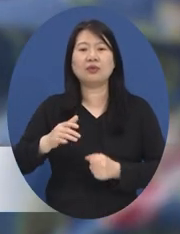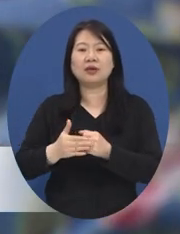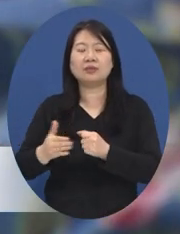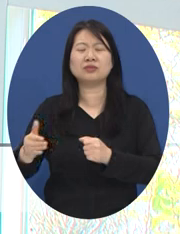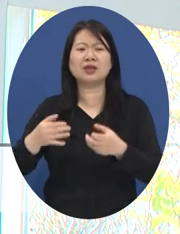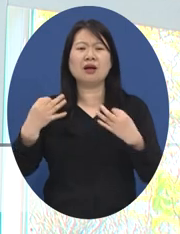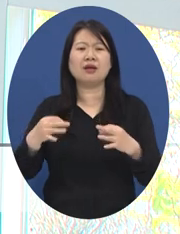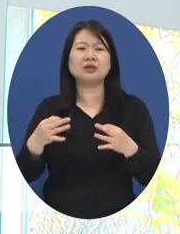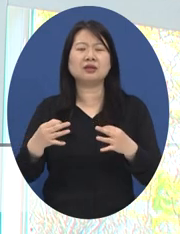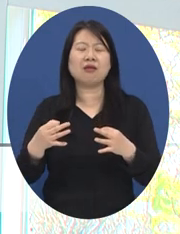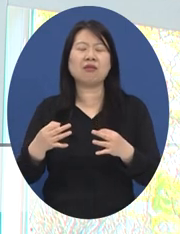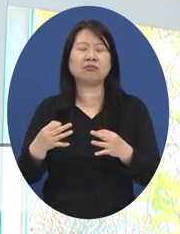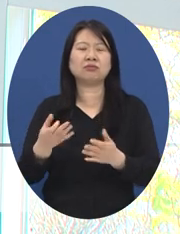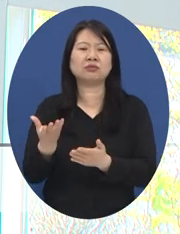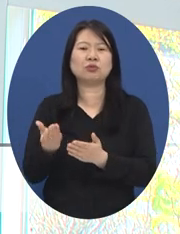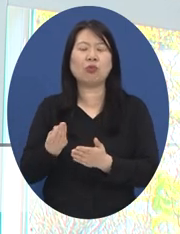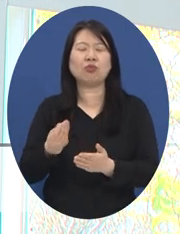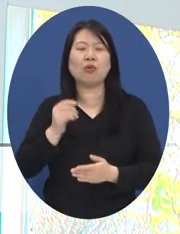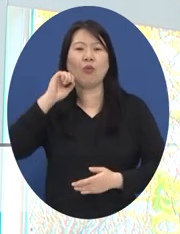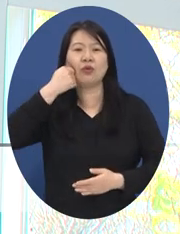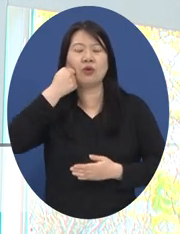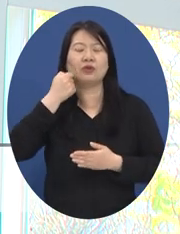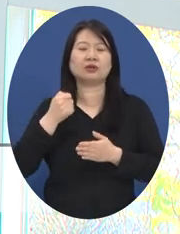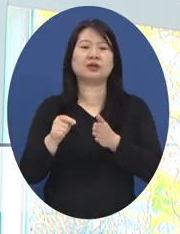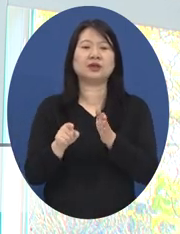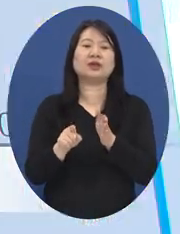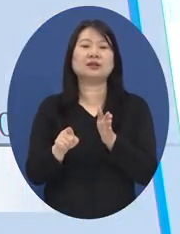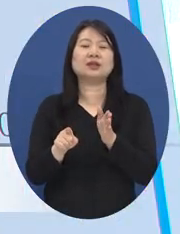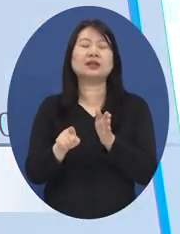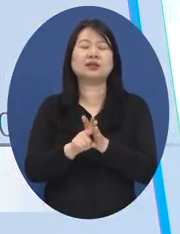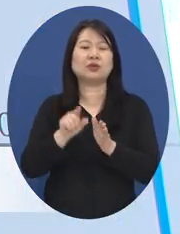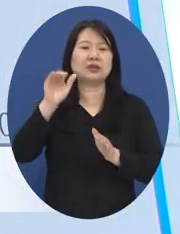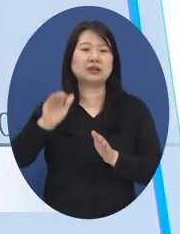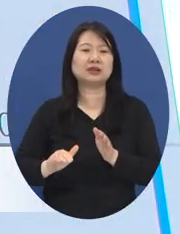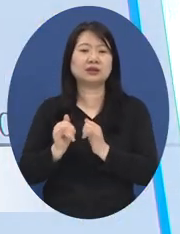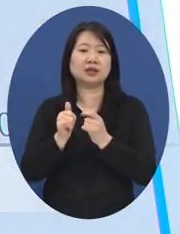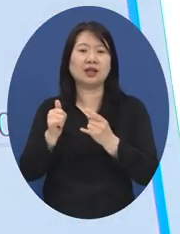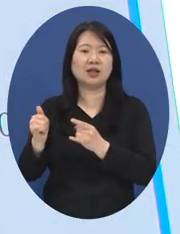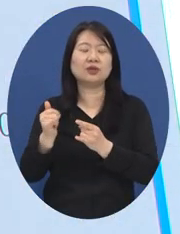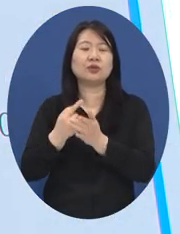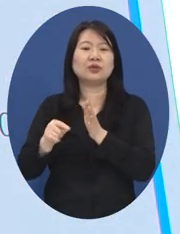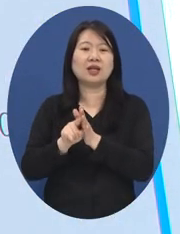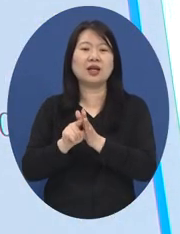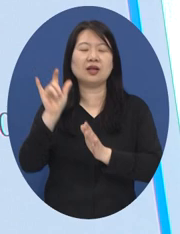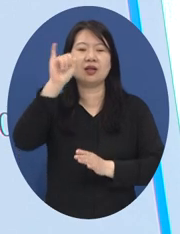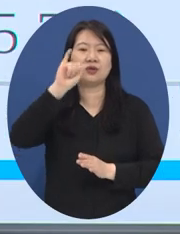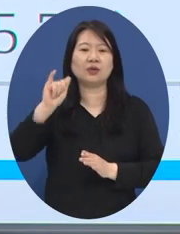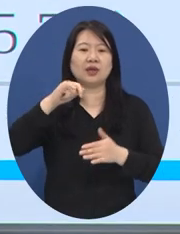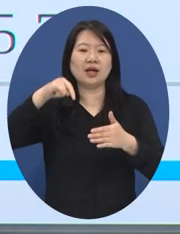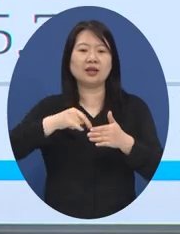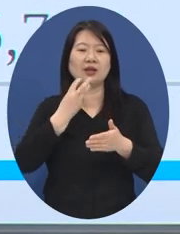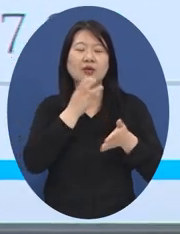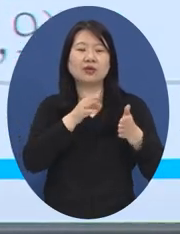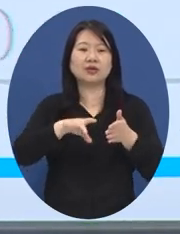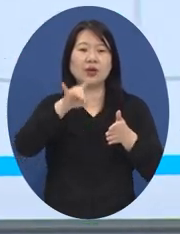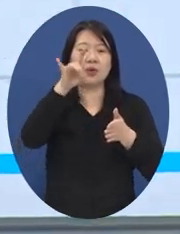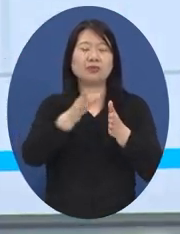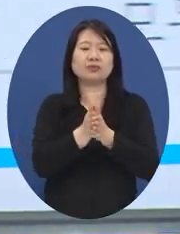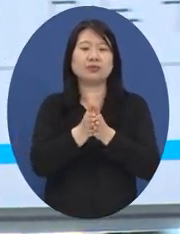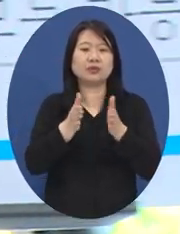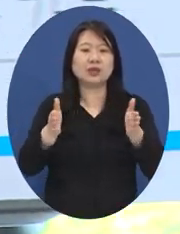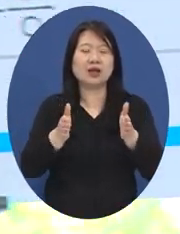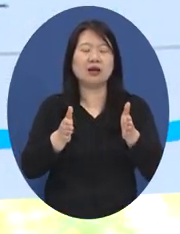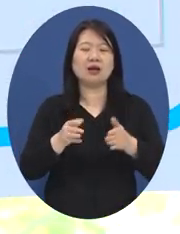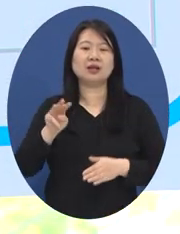은행 문턱을 넘지 못하는 극저신용자를 위한 대출 사업으로 전국에서 경기도가 처음 연 겁니다. 심사